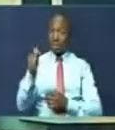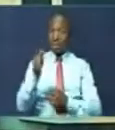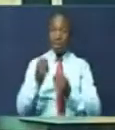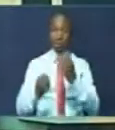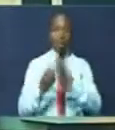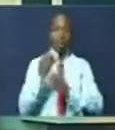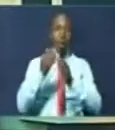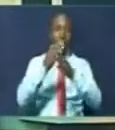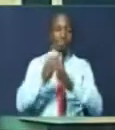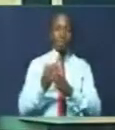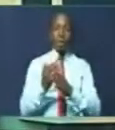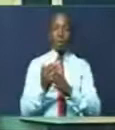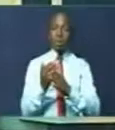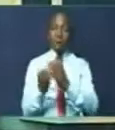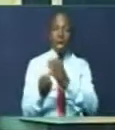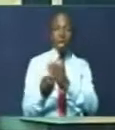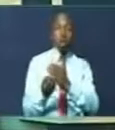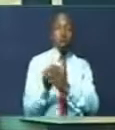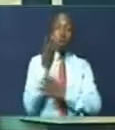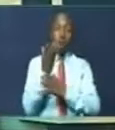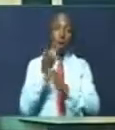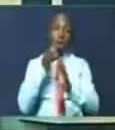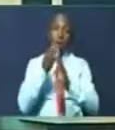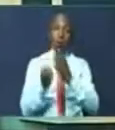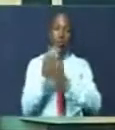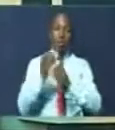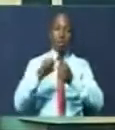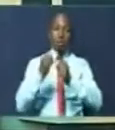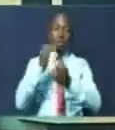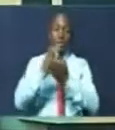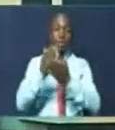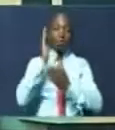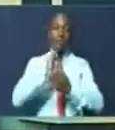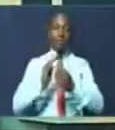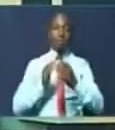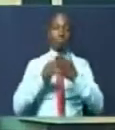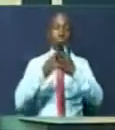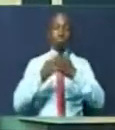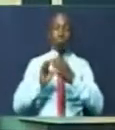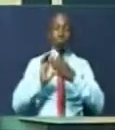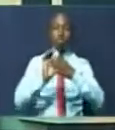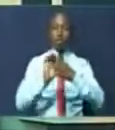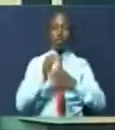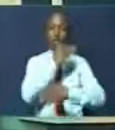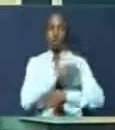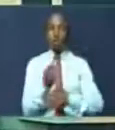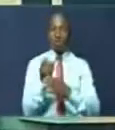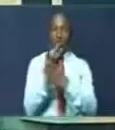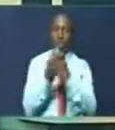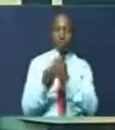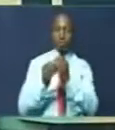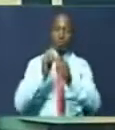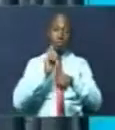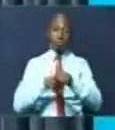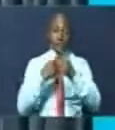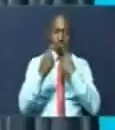inayolenga kuibua changamoto halisi za vijana zinazowakwamisha kushiriki katika huduma za fedha jumuishi. Akizungumza jijini Dar es Salaam wakati